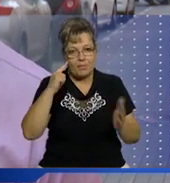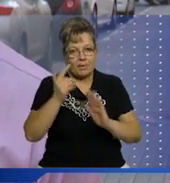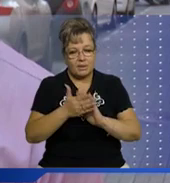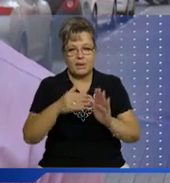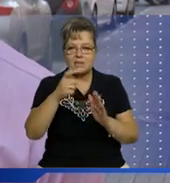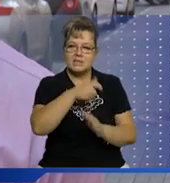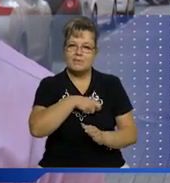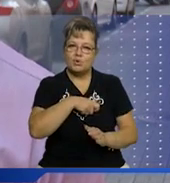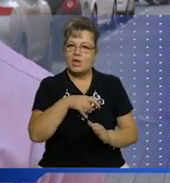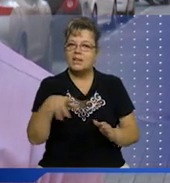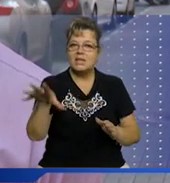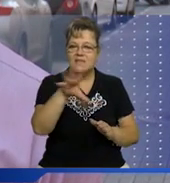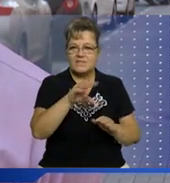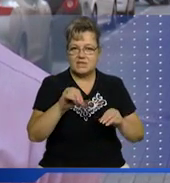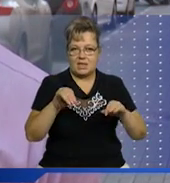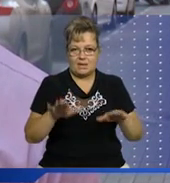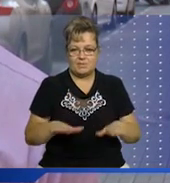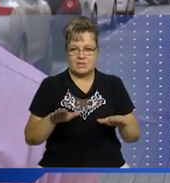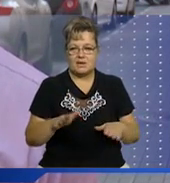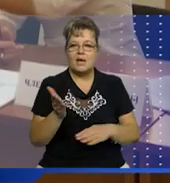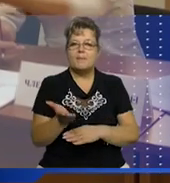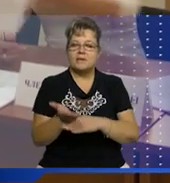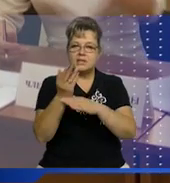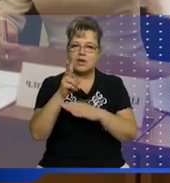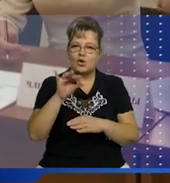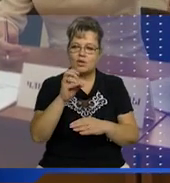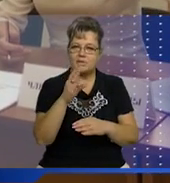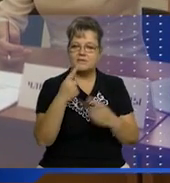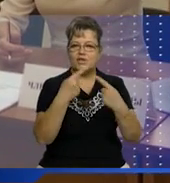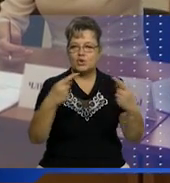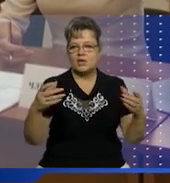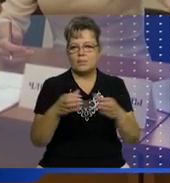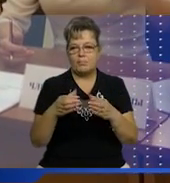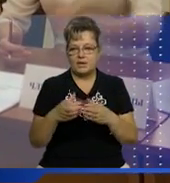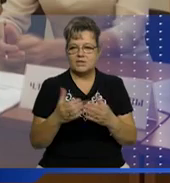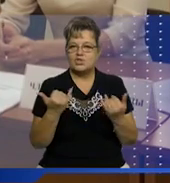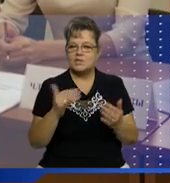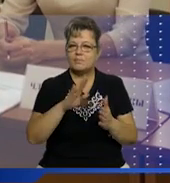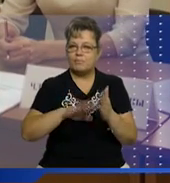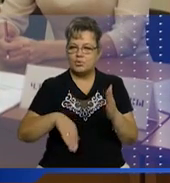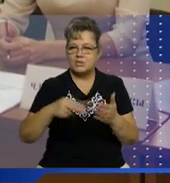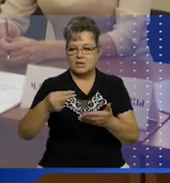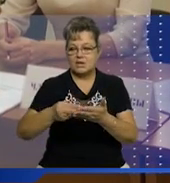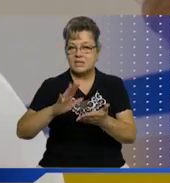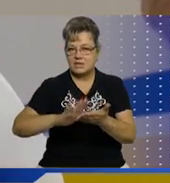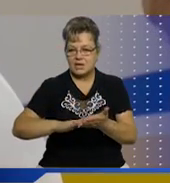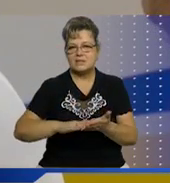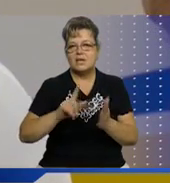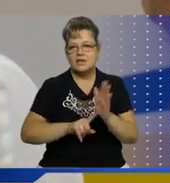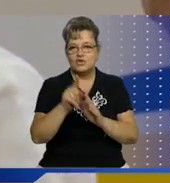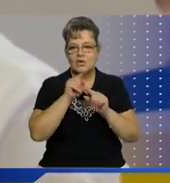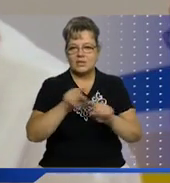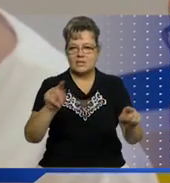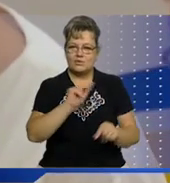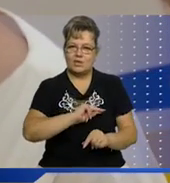Ну, лето, сами понимаете, депутаты не все на местах. Поддержали Коломейцева и представители других партий. Теперь после